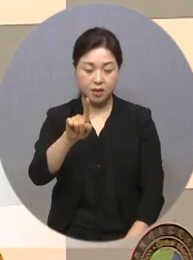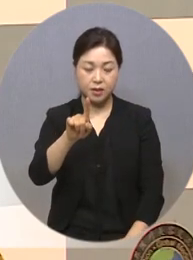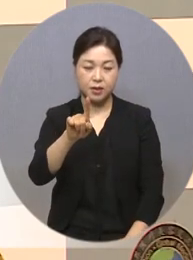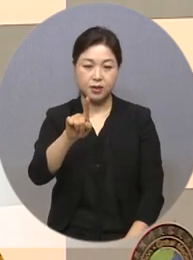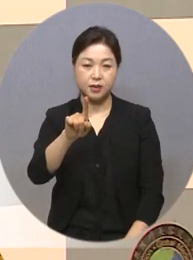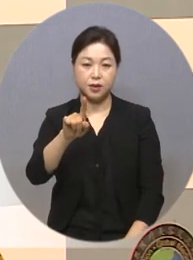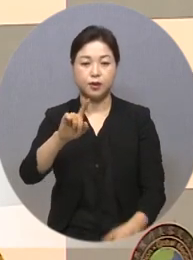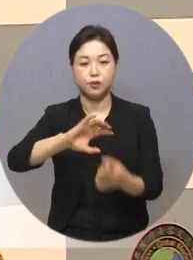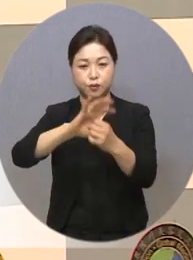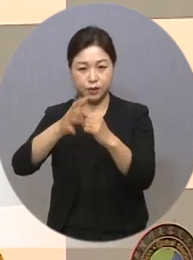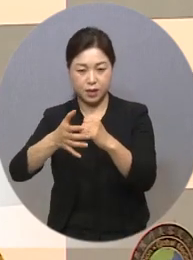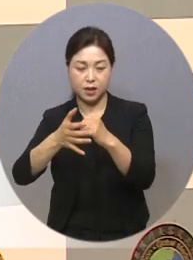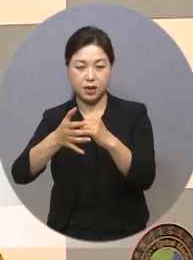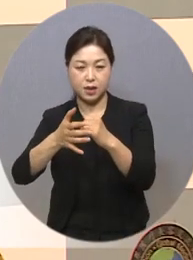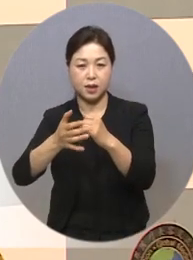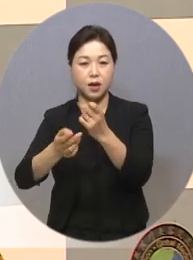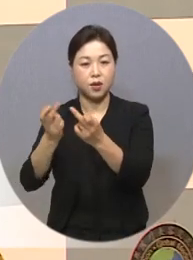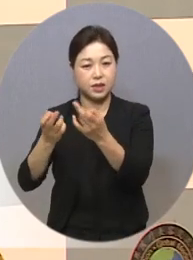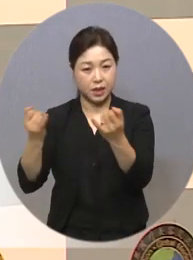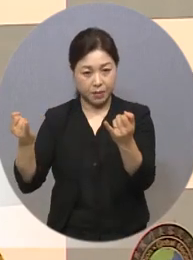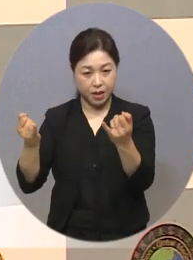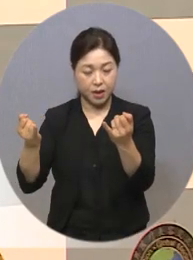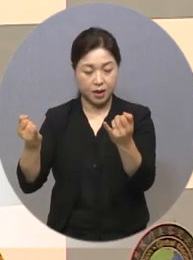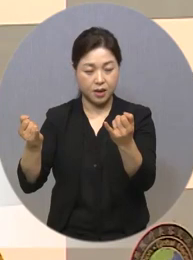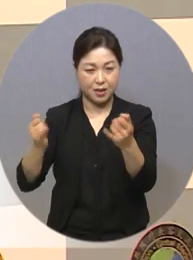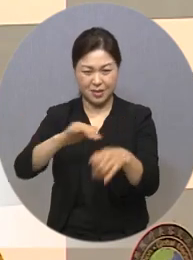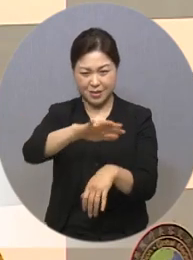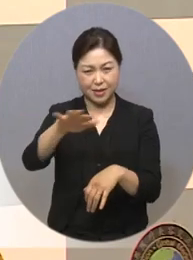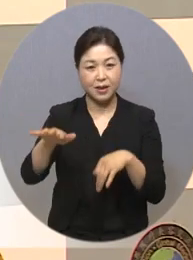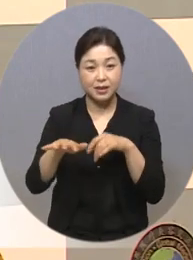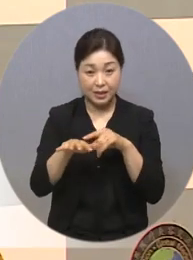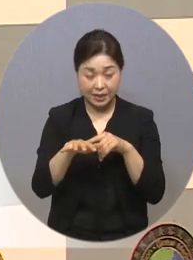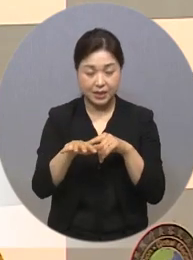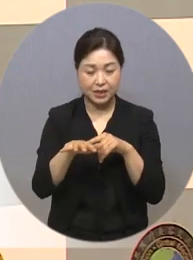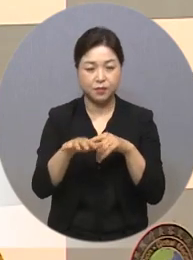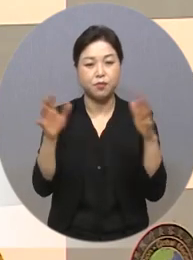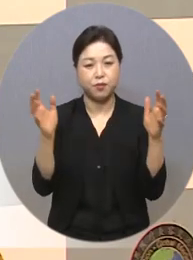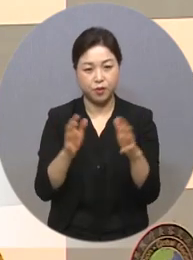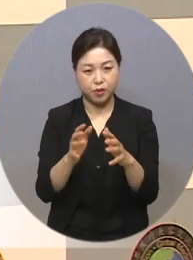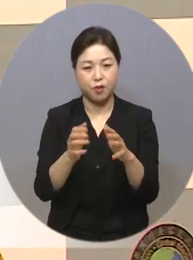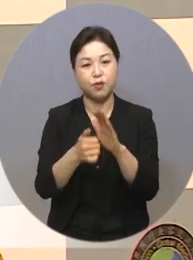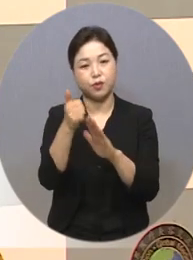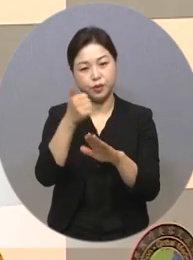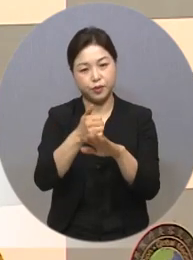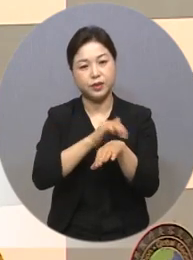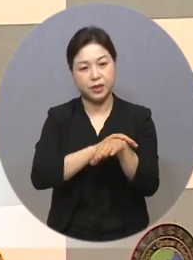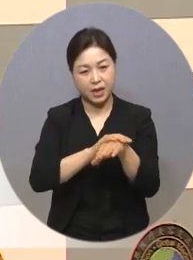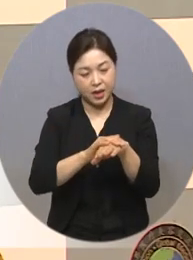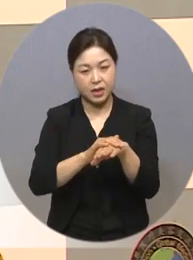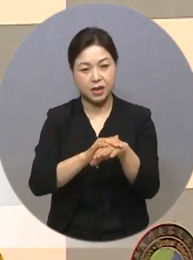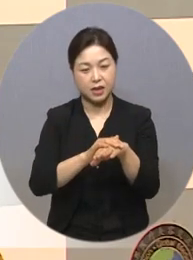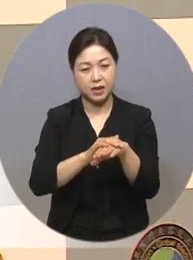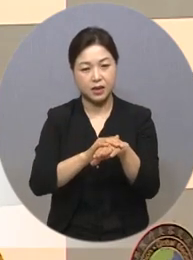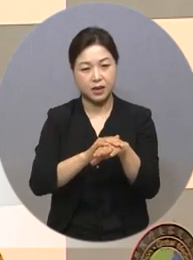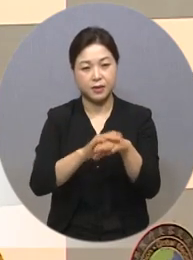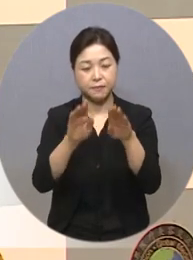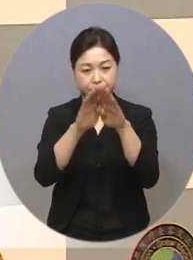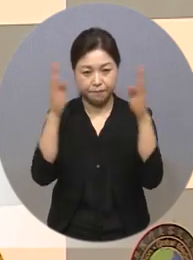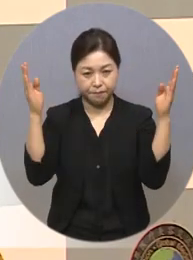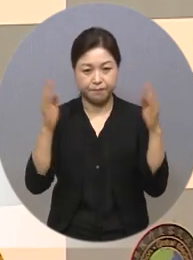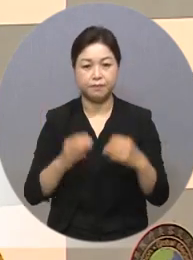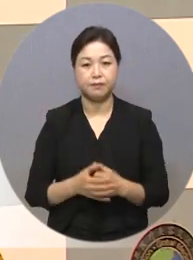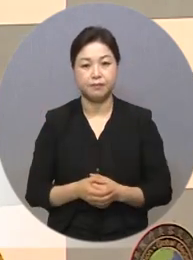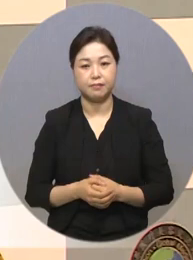국제 형제 자매들과 함께 대성공적으로 제13회 행사가 이 성황리에 개최되고